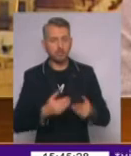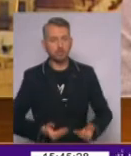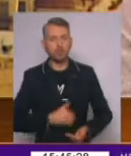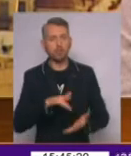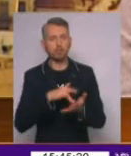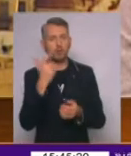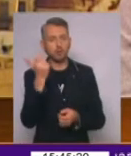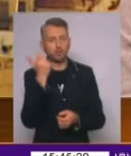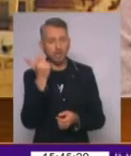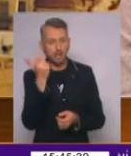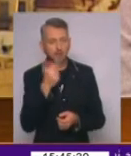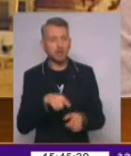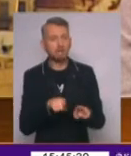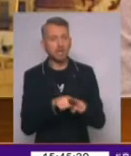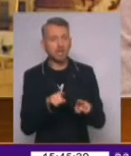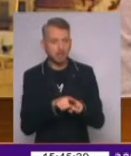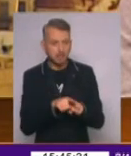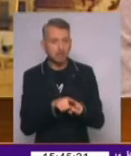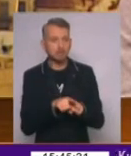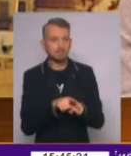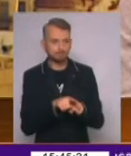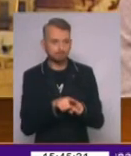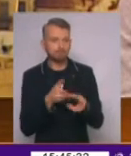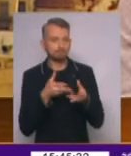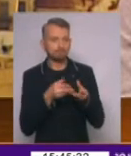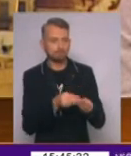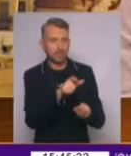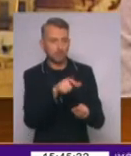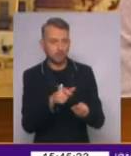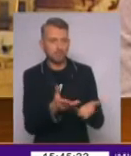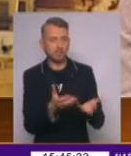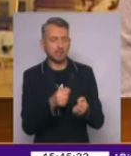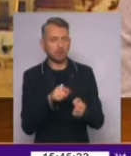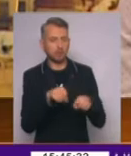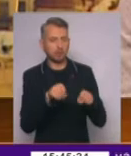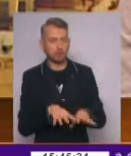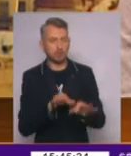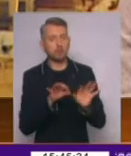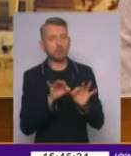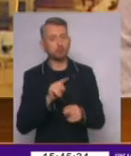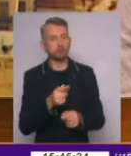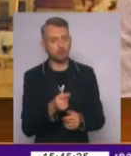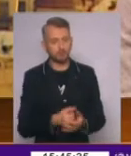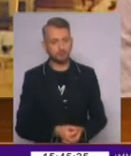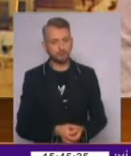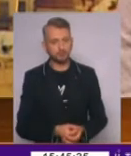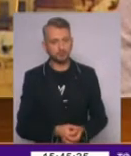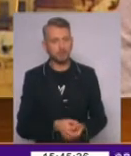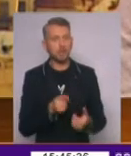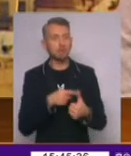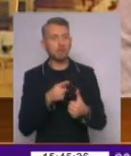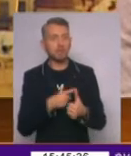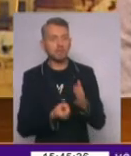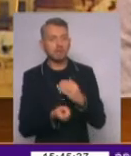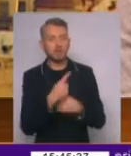житлово-комунального господарства, все-таки підштовхує людей до прийняття цього рішення. І поясню, чому. По-перше,